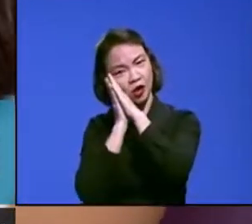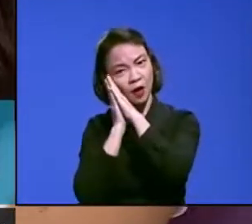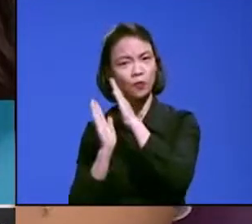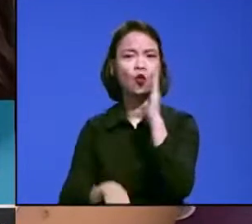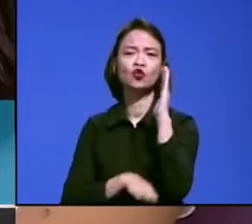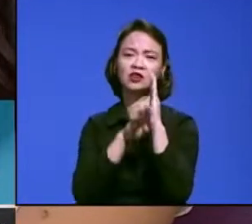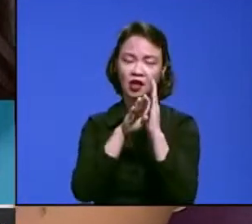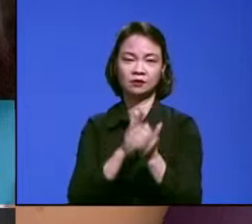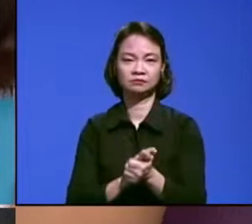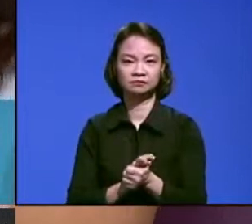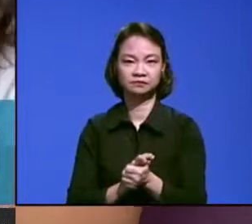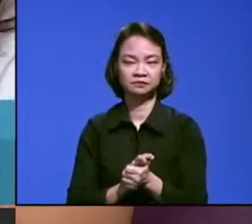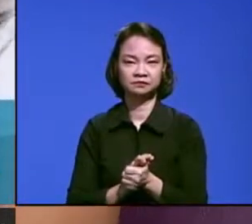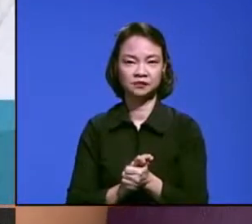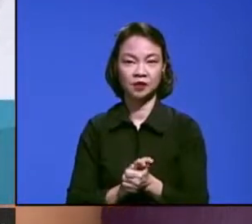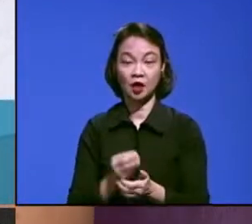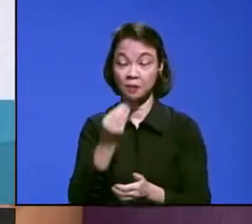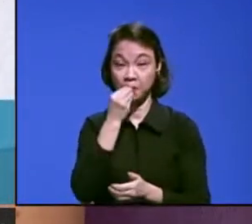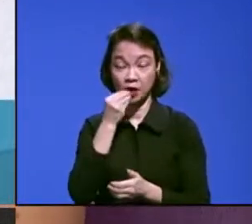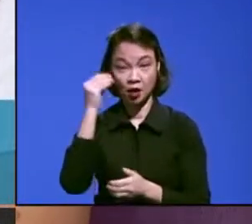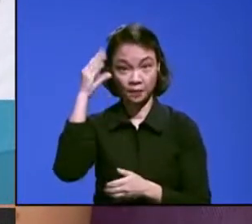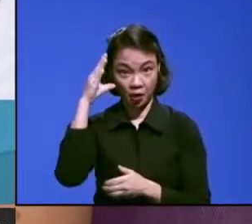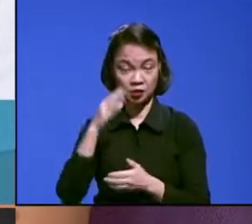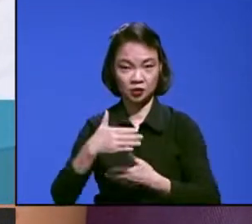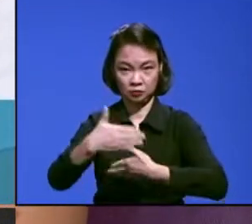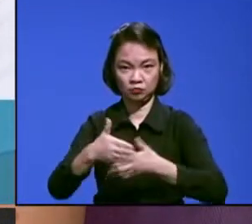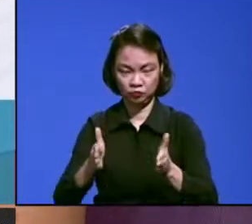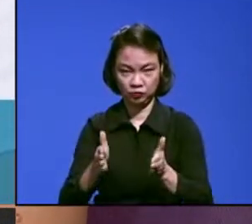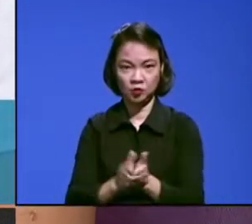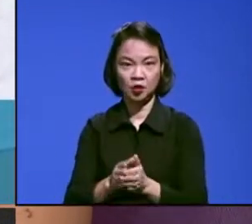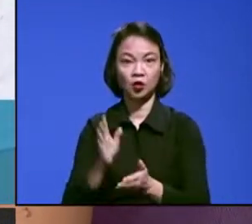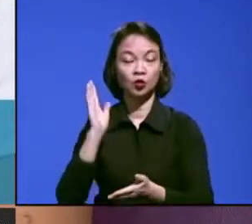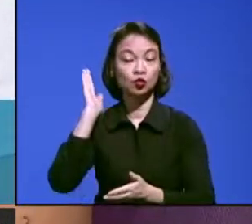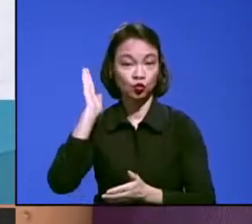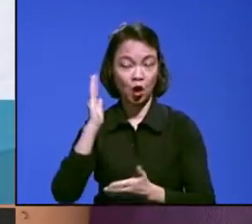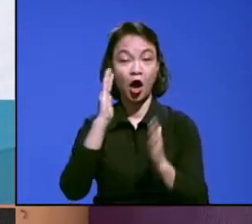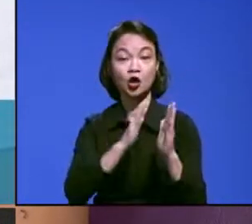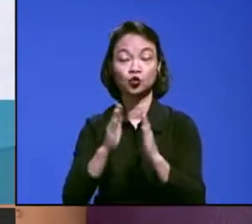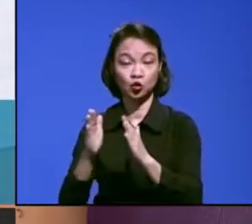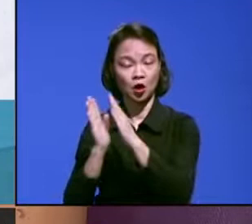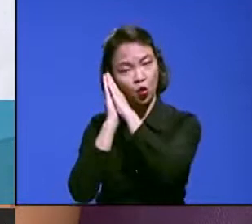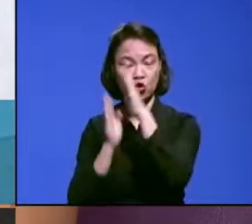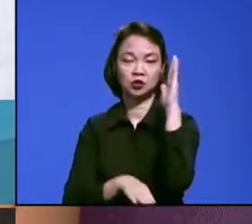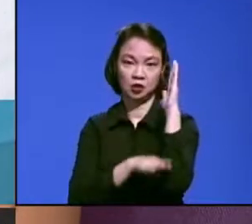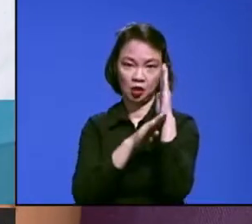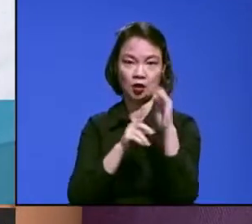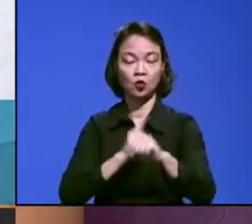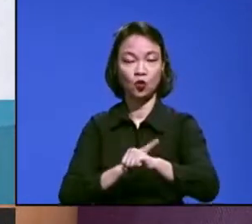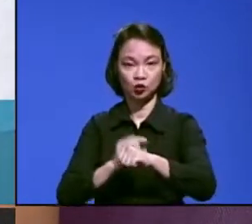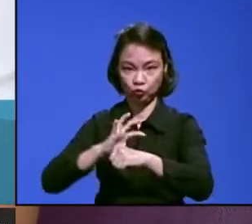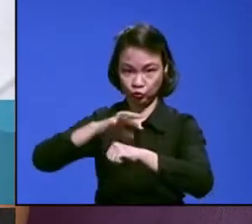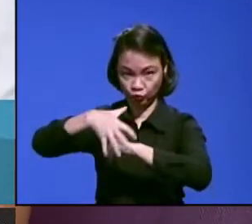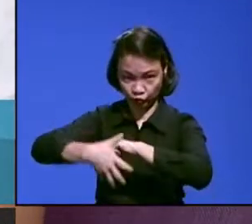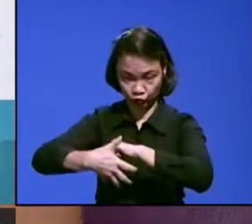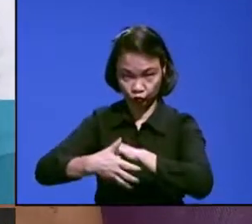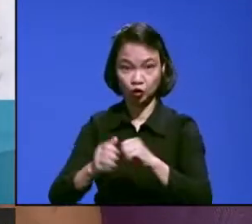seperti ini, misalkan breakfast hari ini kan saya di box nih, memang sudah SOP dari hotel. selama pandemi sih saya lebih setuju yang seperti ini